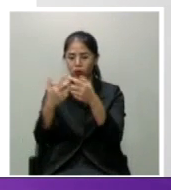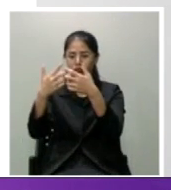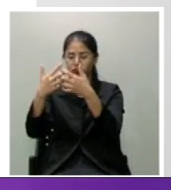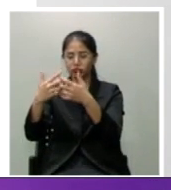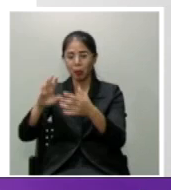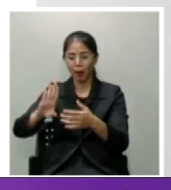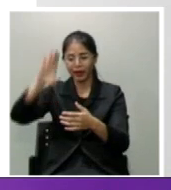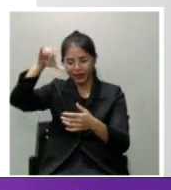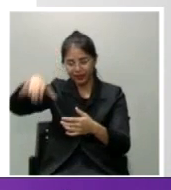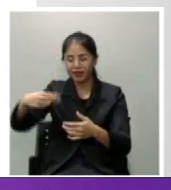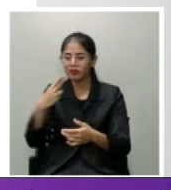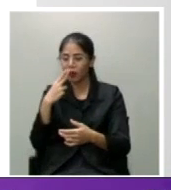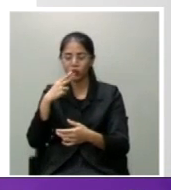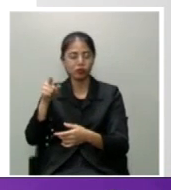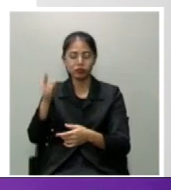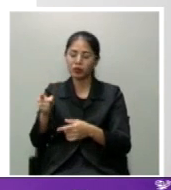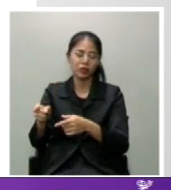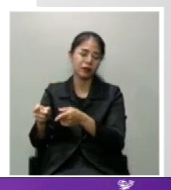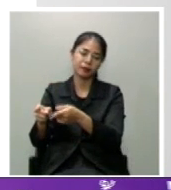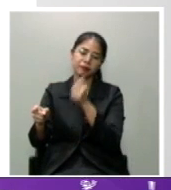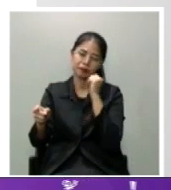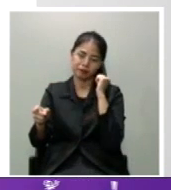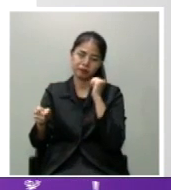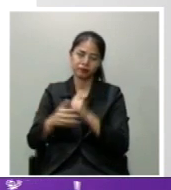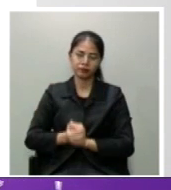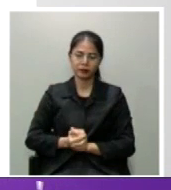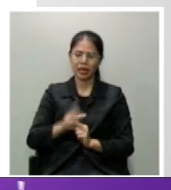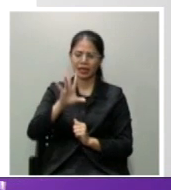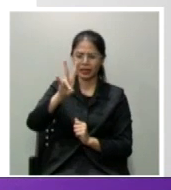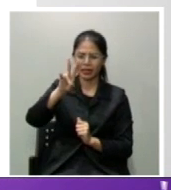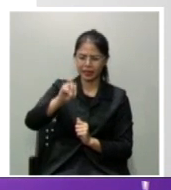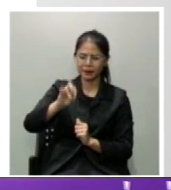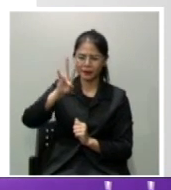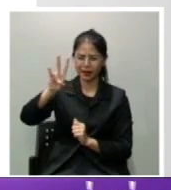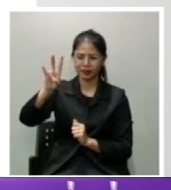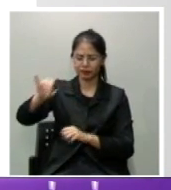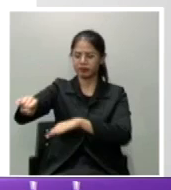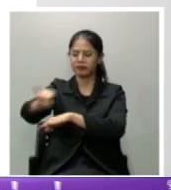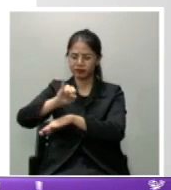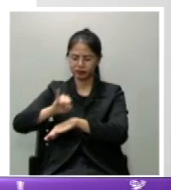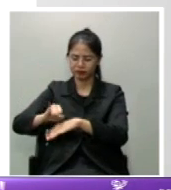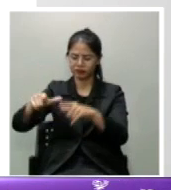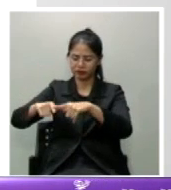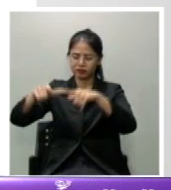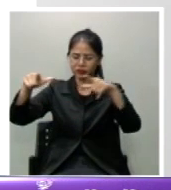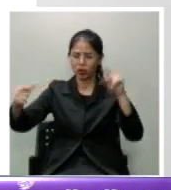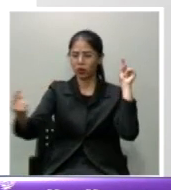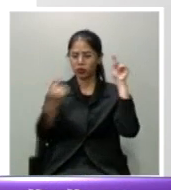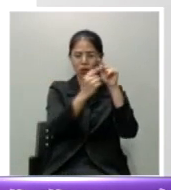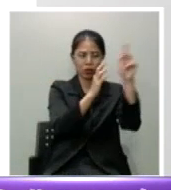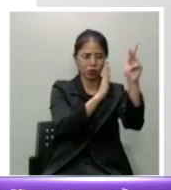ยาสูบ77ไร่ที่ดินแปลงนี้ด้วยอานิสงส์ของการออกกฎหม